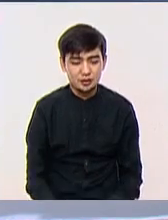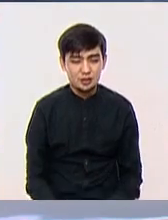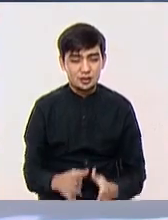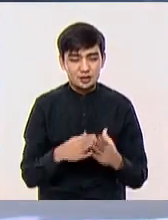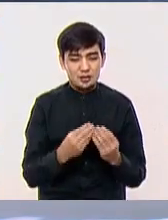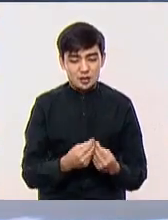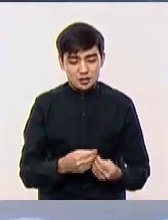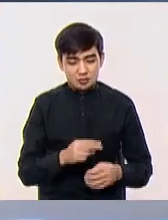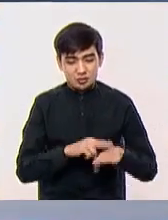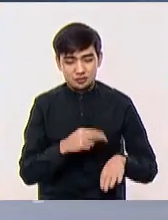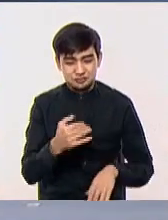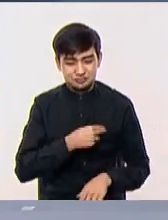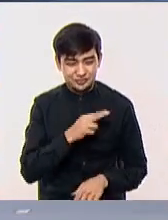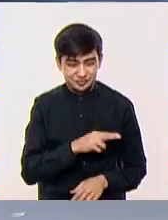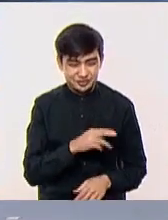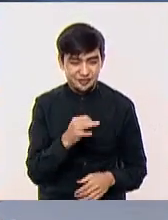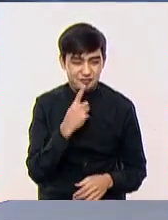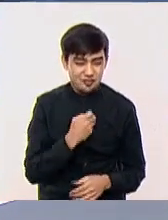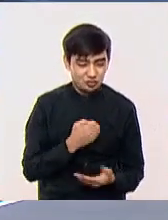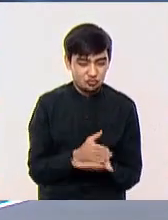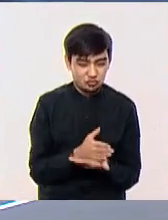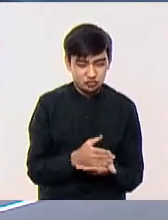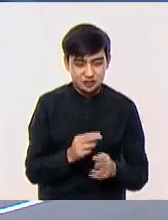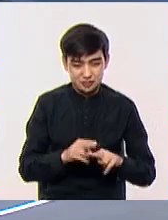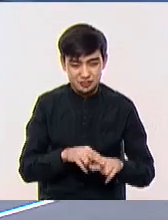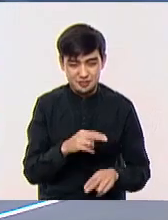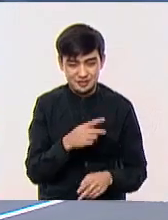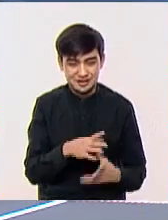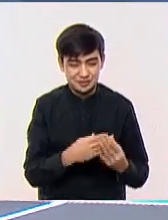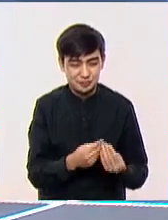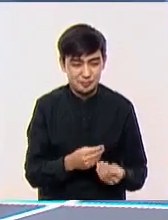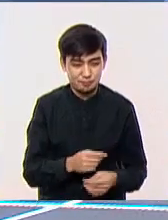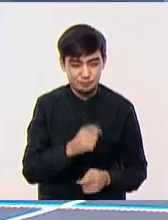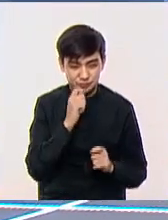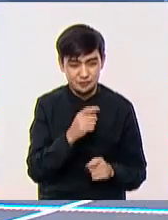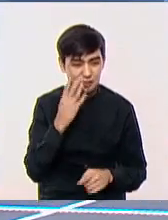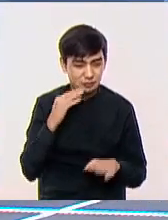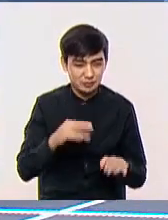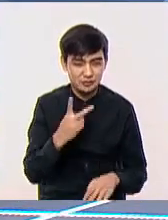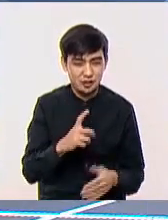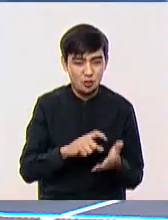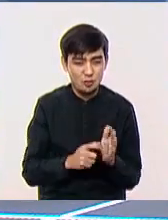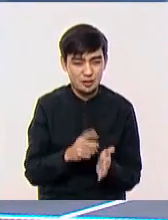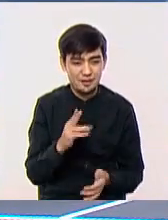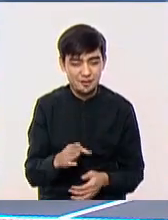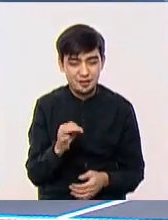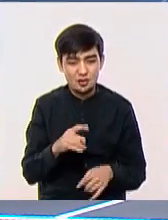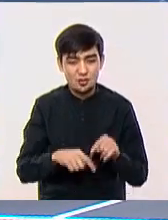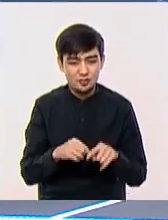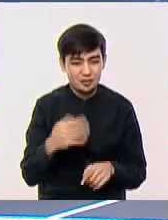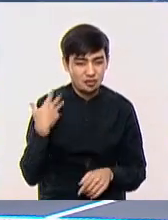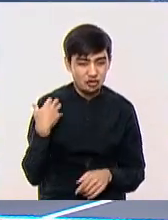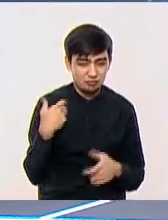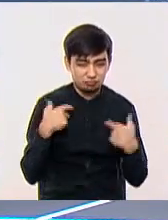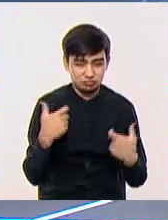Семьям погибших полицейских и военнослужащих в Алматы вручили двухкомнатные квартиры. Сегодня ключи получили родные